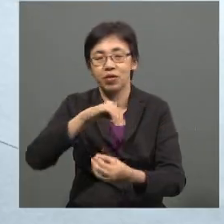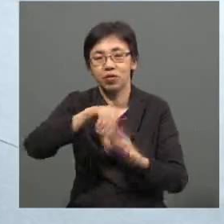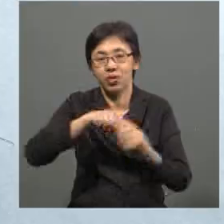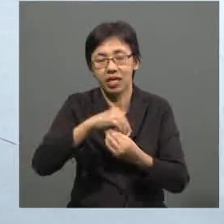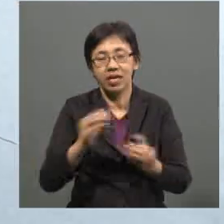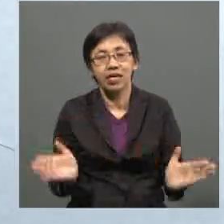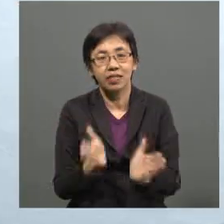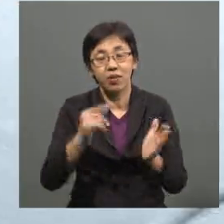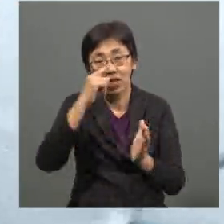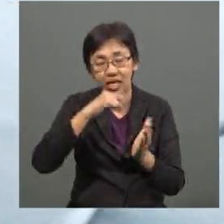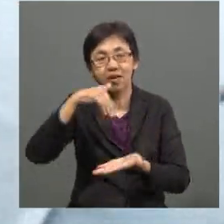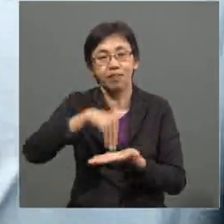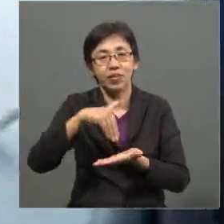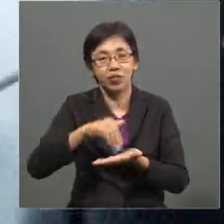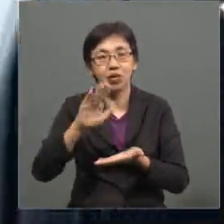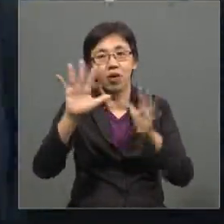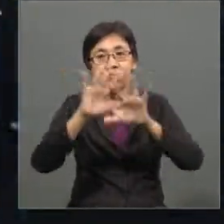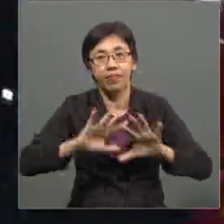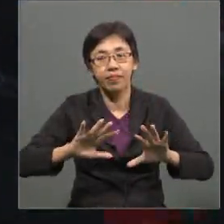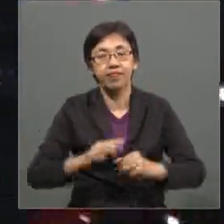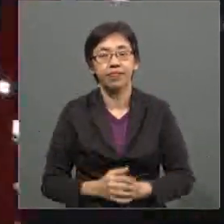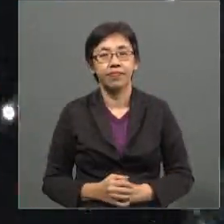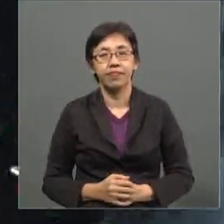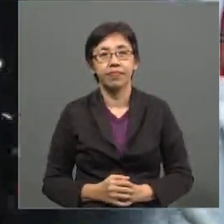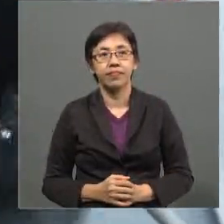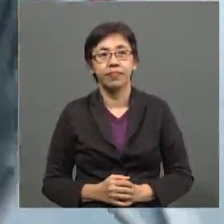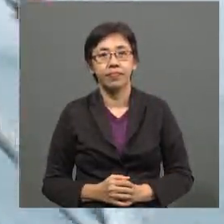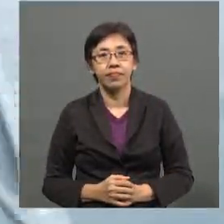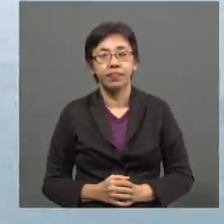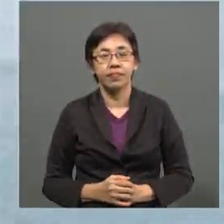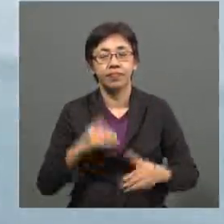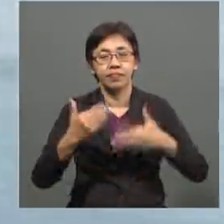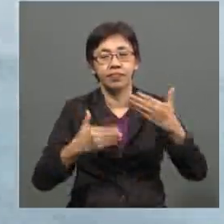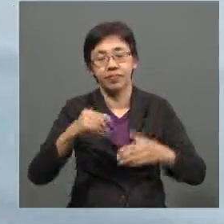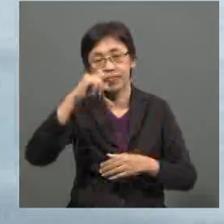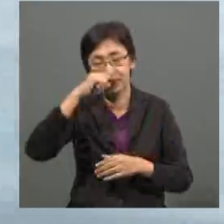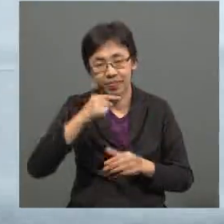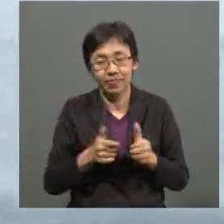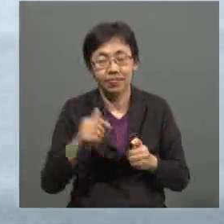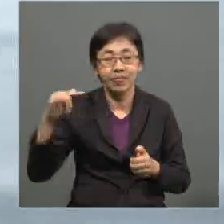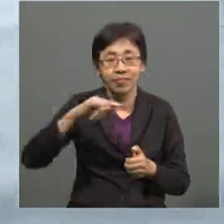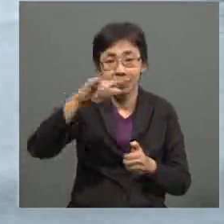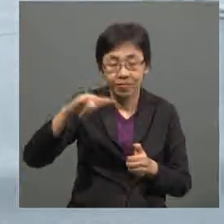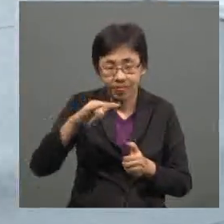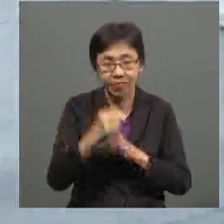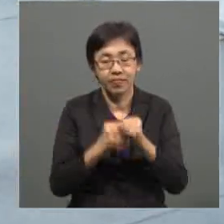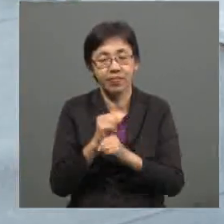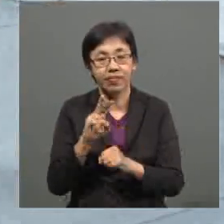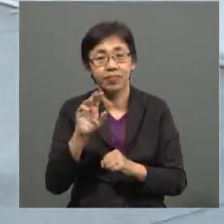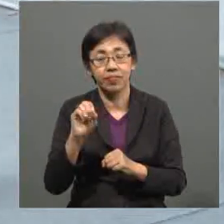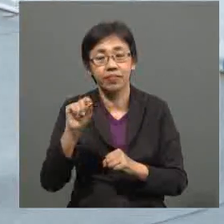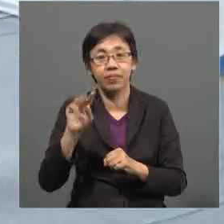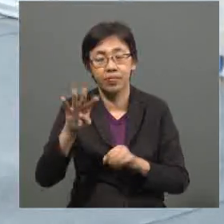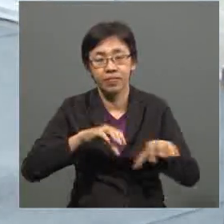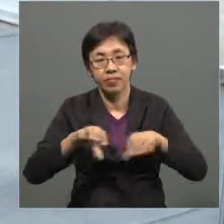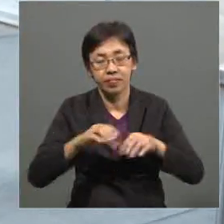ประเทศไทยเป็นศูนย์กลางแห่งภูมิภาคนะครับงาน Thailand Drone Exhibition and Symposium 2024จะ